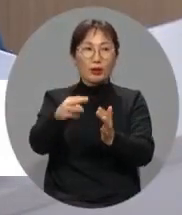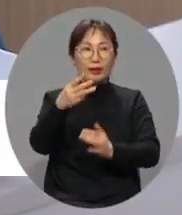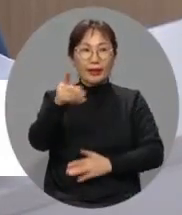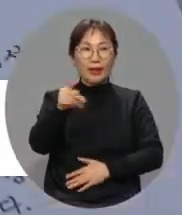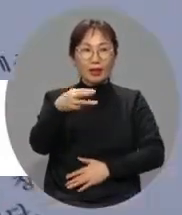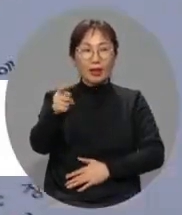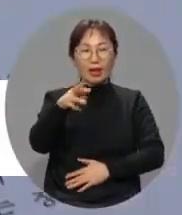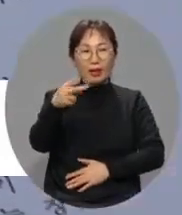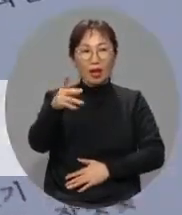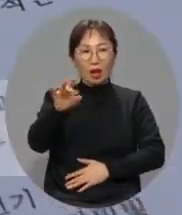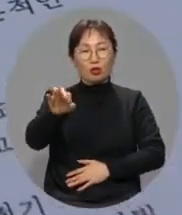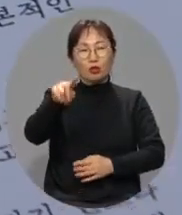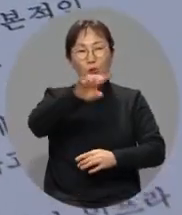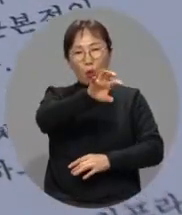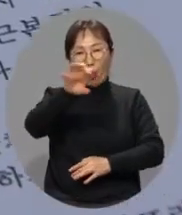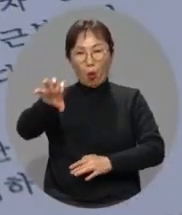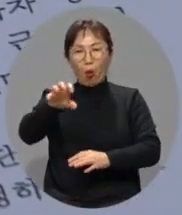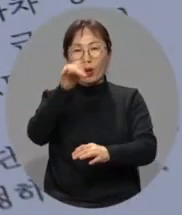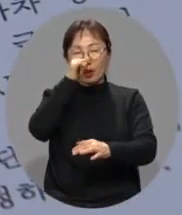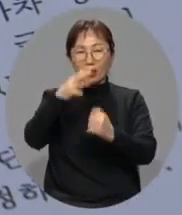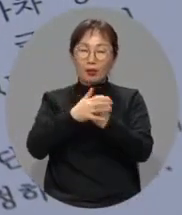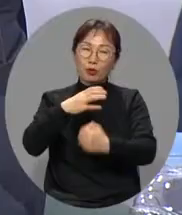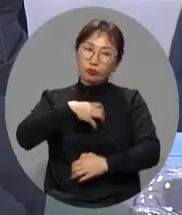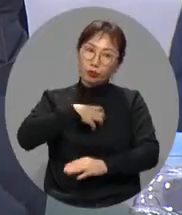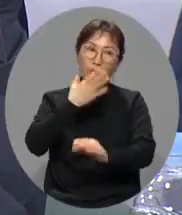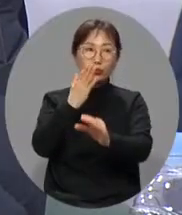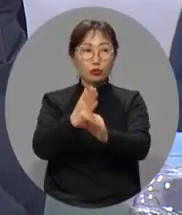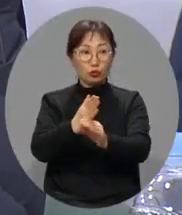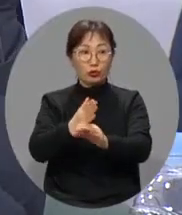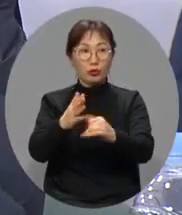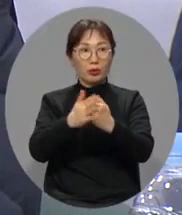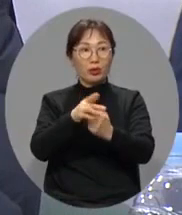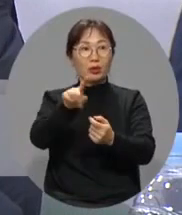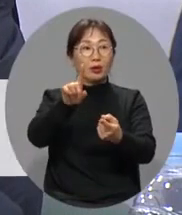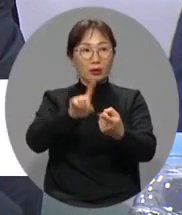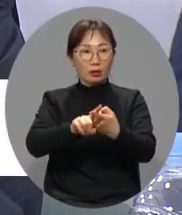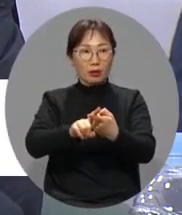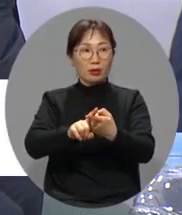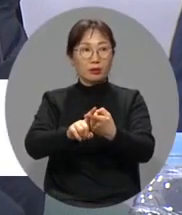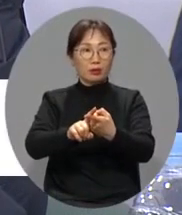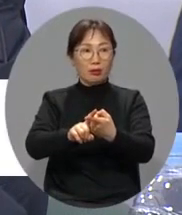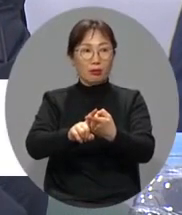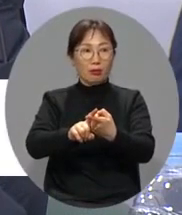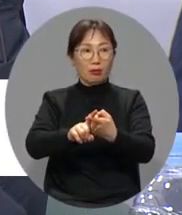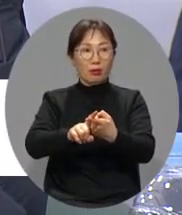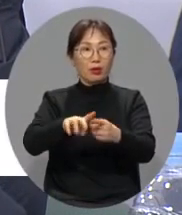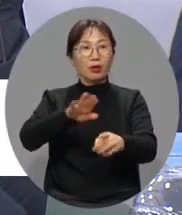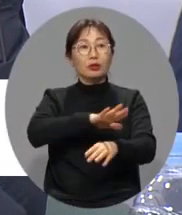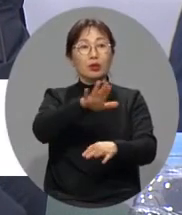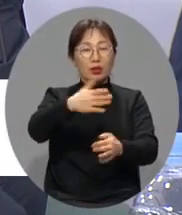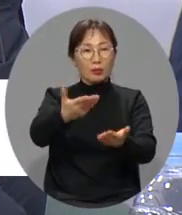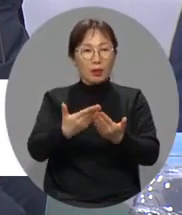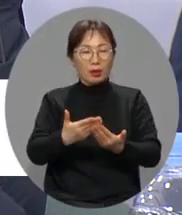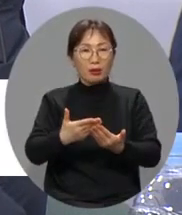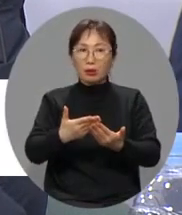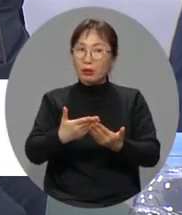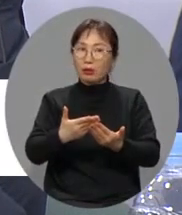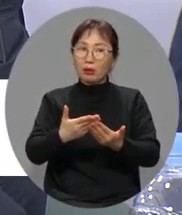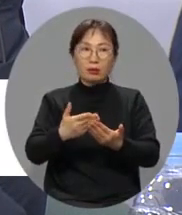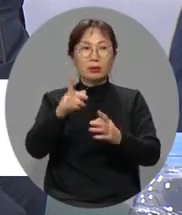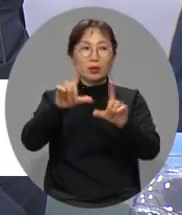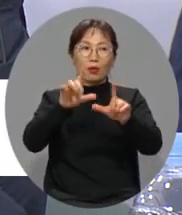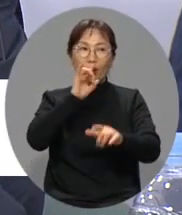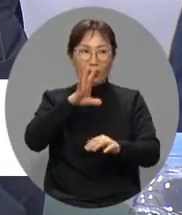그대로 밟고 있다고 우려하고 있습니다. 거기에도 저희를 받아줄 여력이 없어요. 여력이 없으면 그럼 이제 회사가 선택할 수